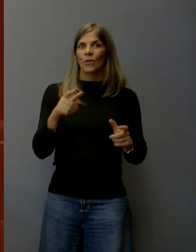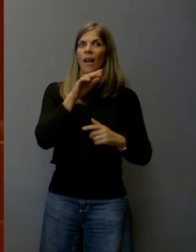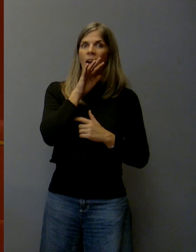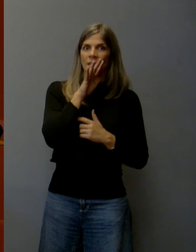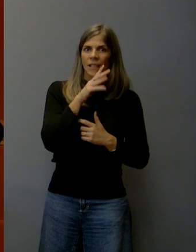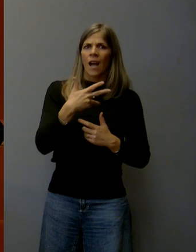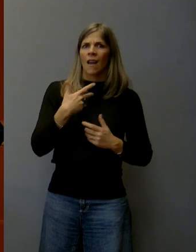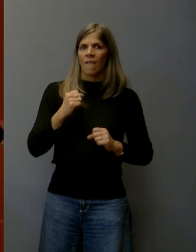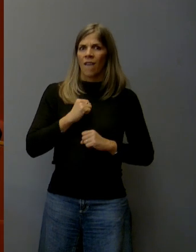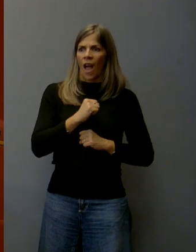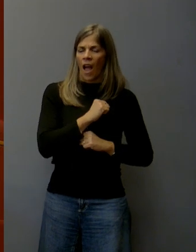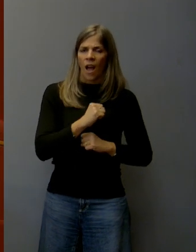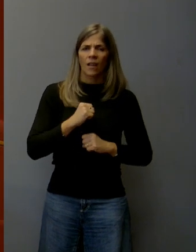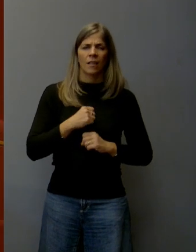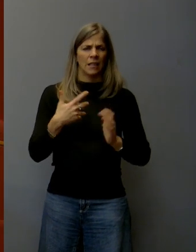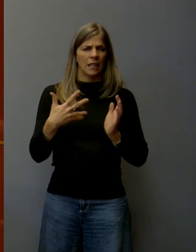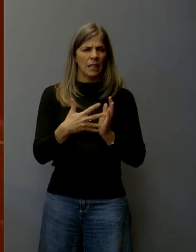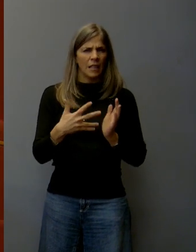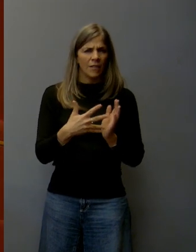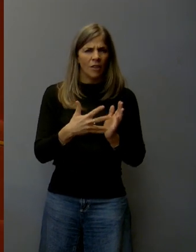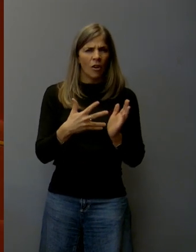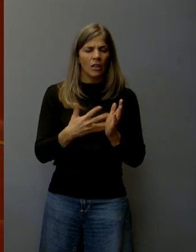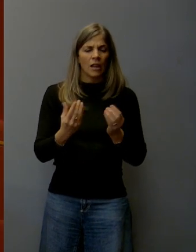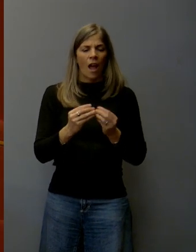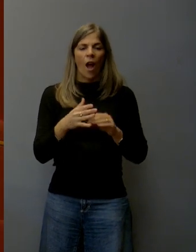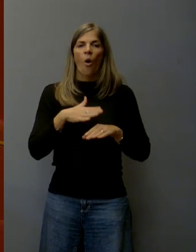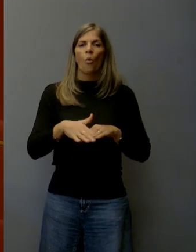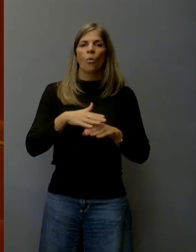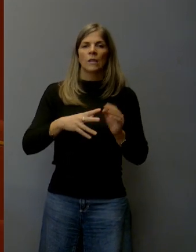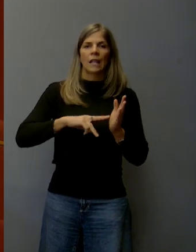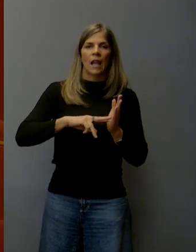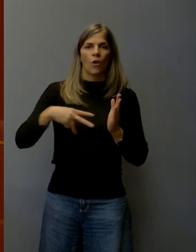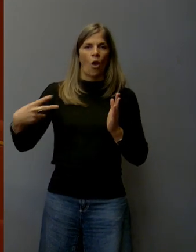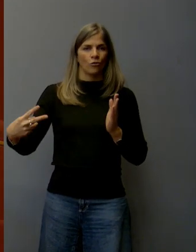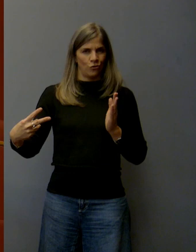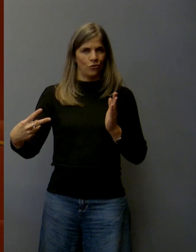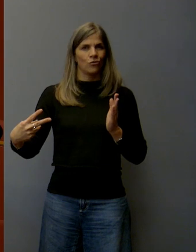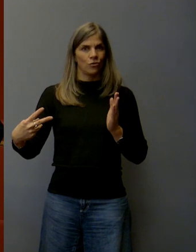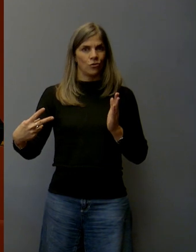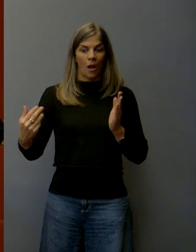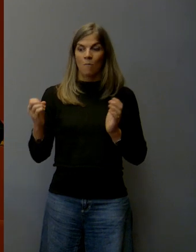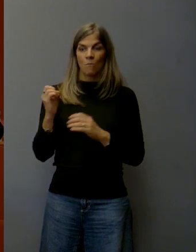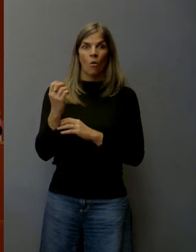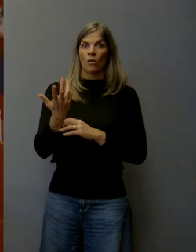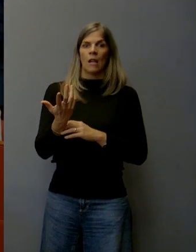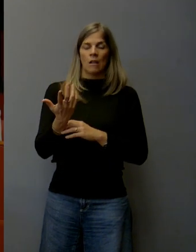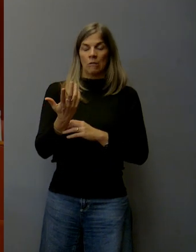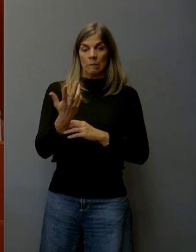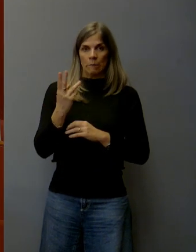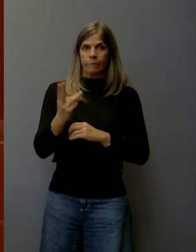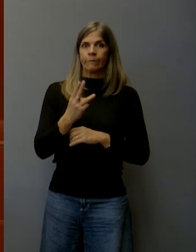anziane soprattutto possano avere nel interfacciarsi con la modernità che ormai